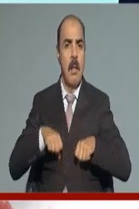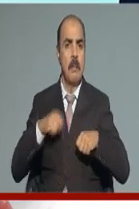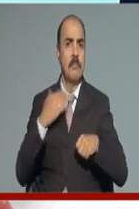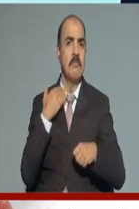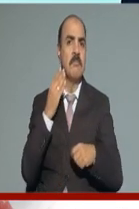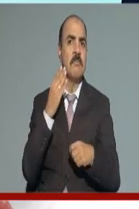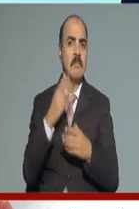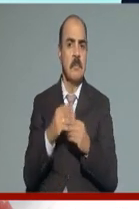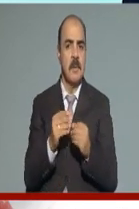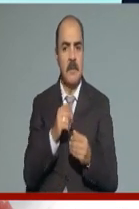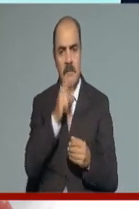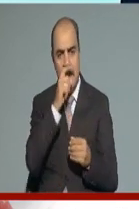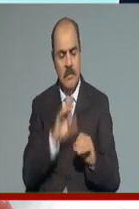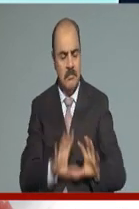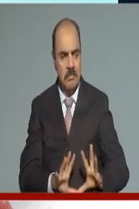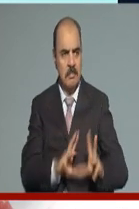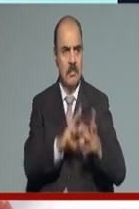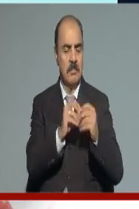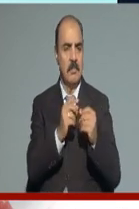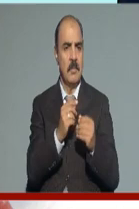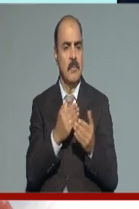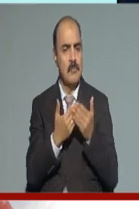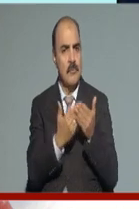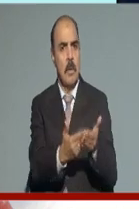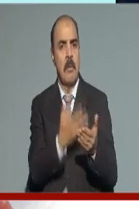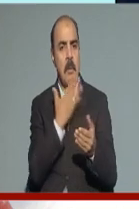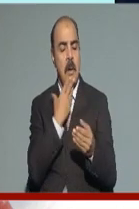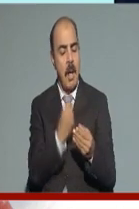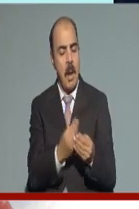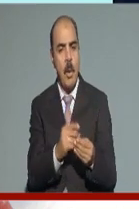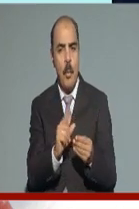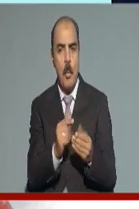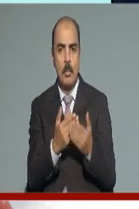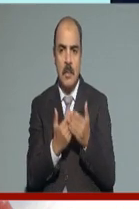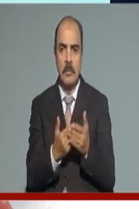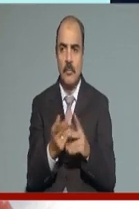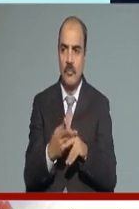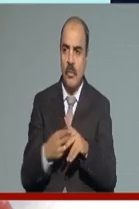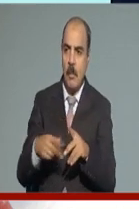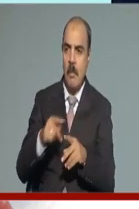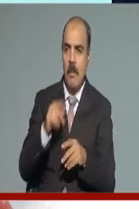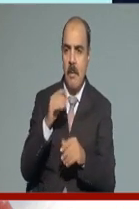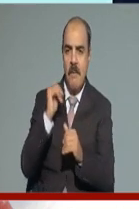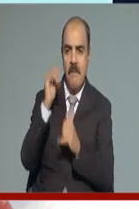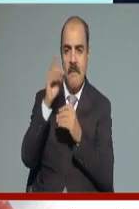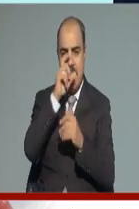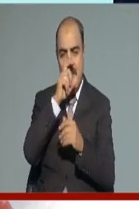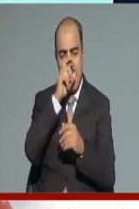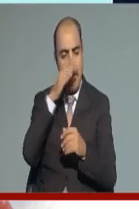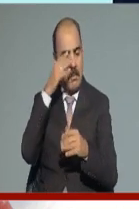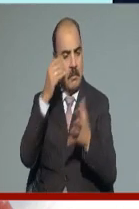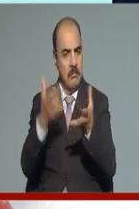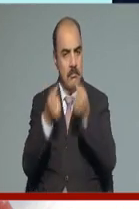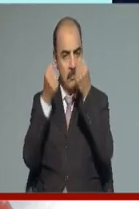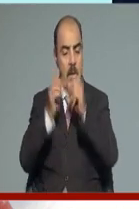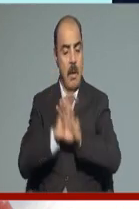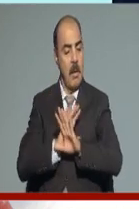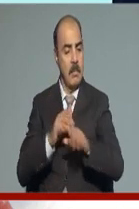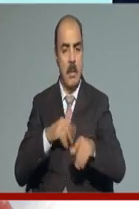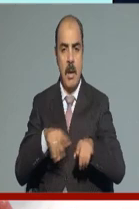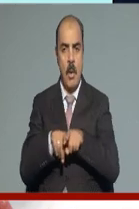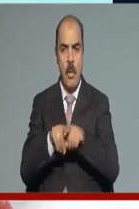ايضا حجم كبير من الخدمات المتميزه لاهلنا في الريف المصري فكل دي الحقيقه